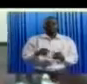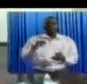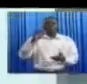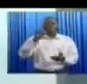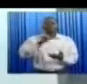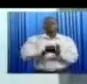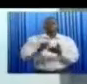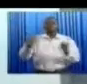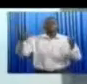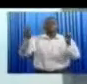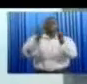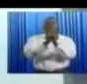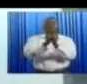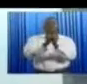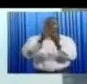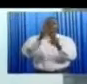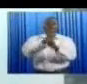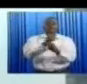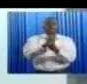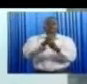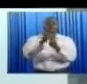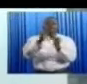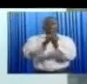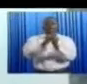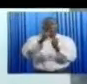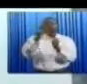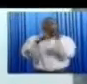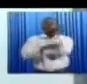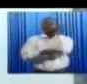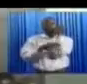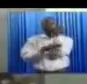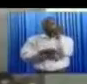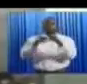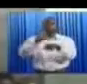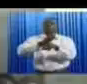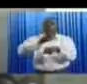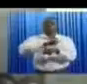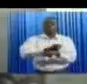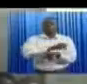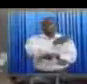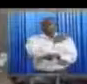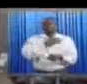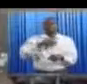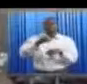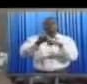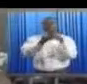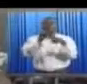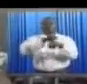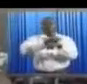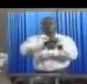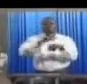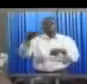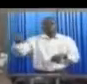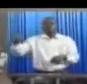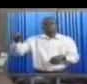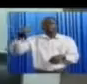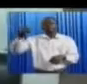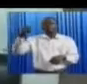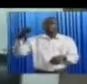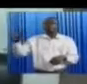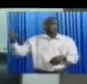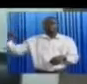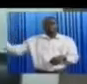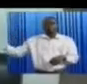C'est une rencontre de travail entre la région de Boukani en République de Côte d'Ivoire et celle du Sud-Ouest du Burkina avec en toile de fond